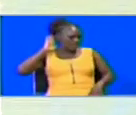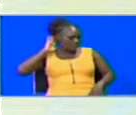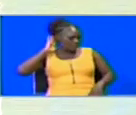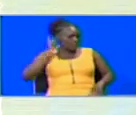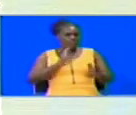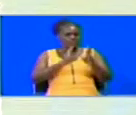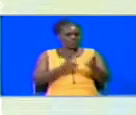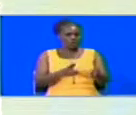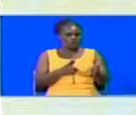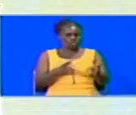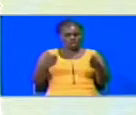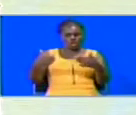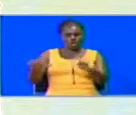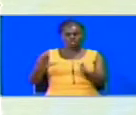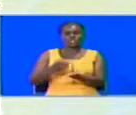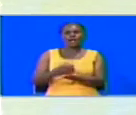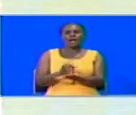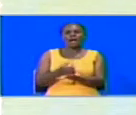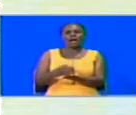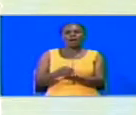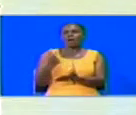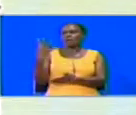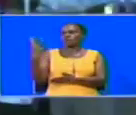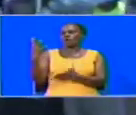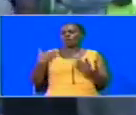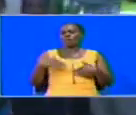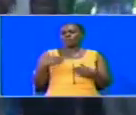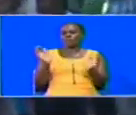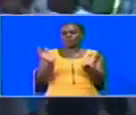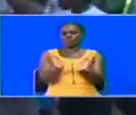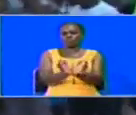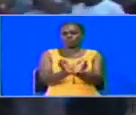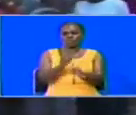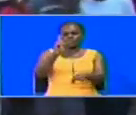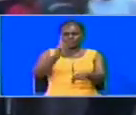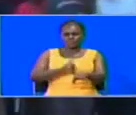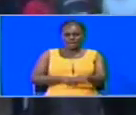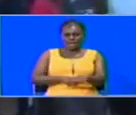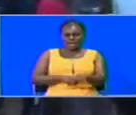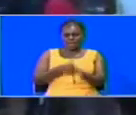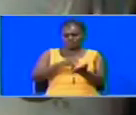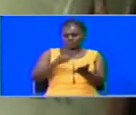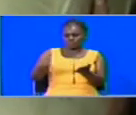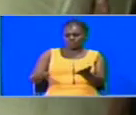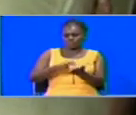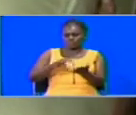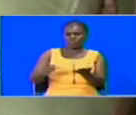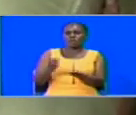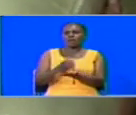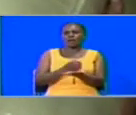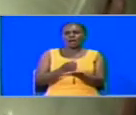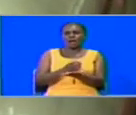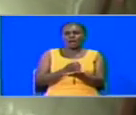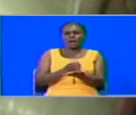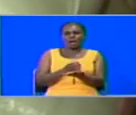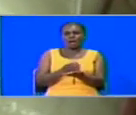kuhusu kupotea kwa kahawa hiyo. Watu wanne walitiwa nguvuni wakati walipokuwa wakishukisha kahawa hiyo ambayo ilikuwa